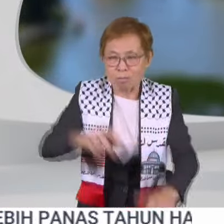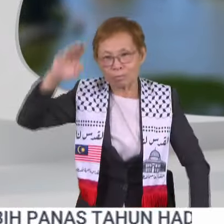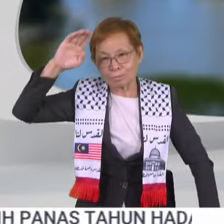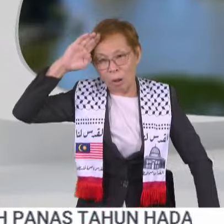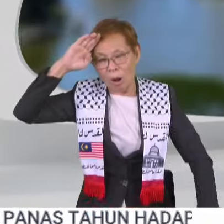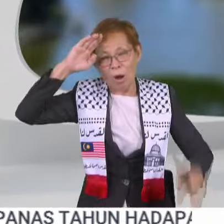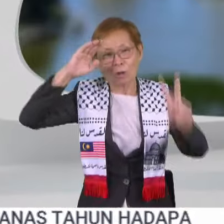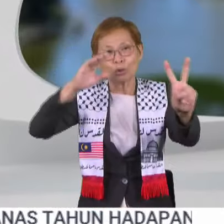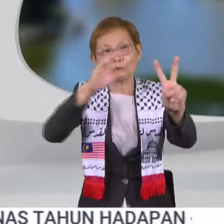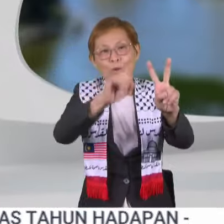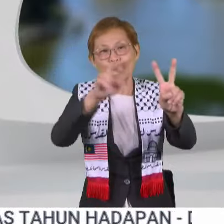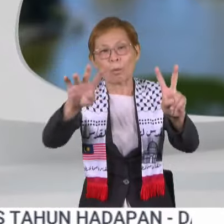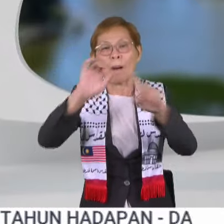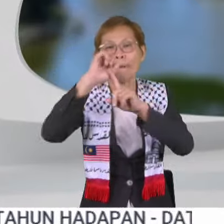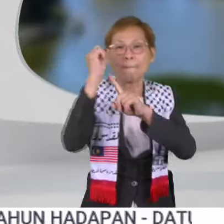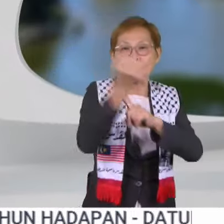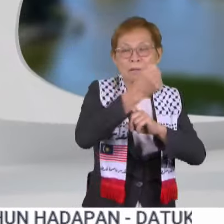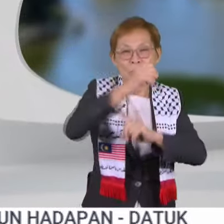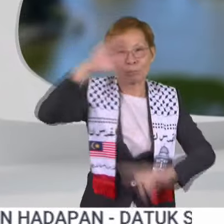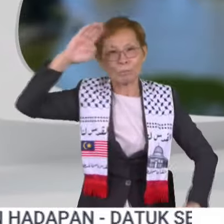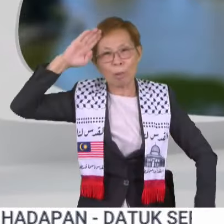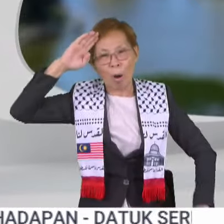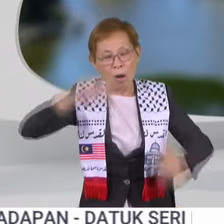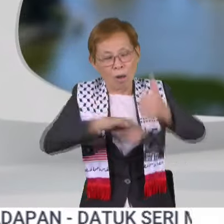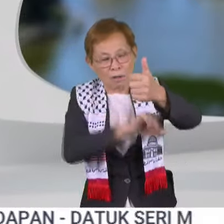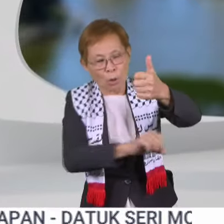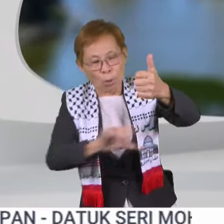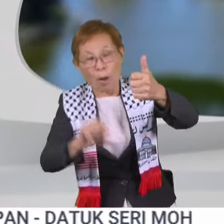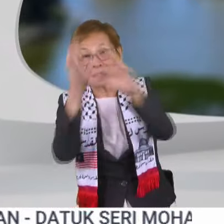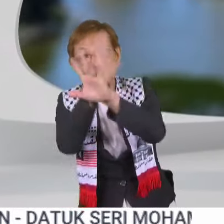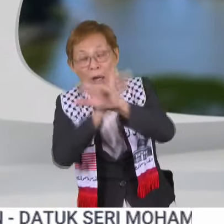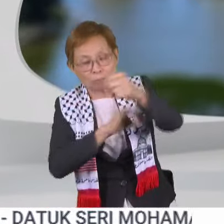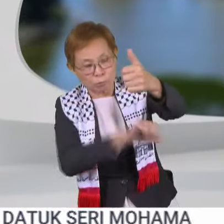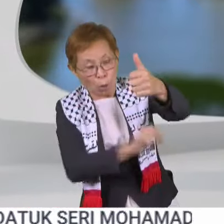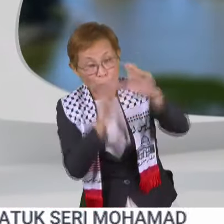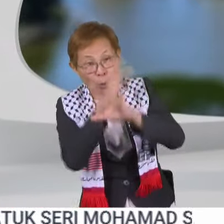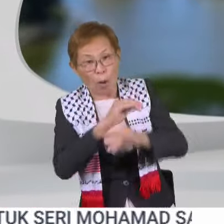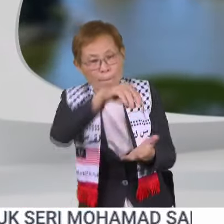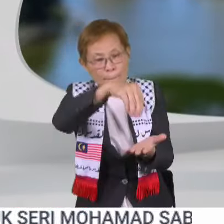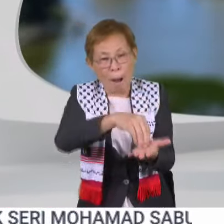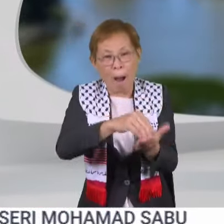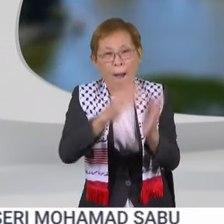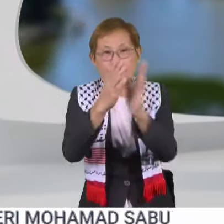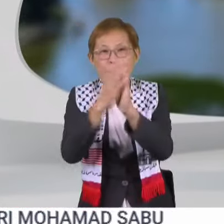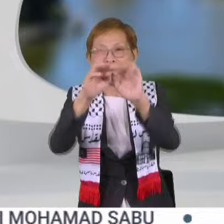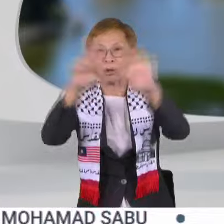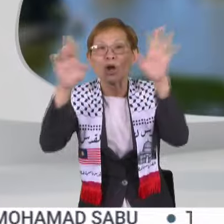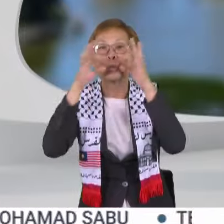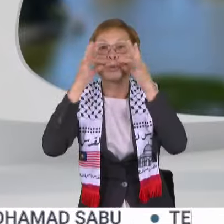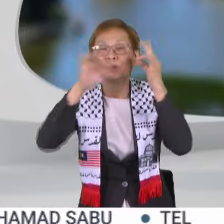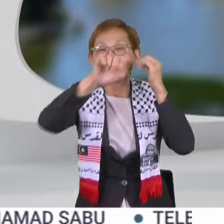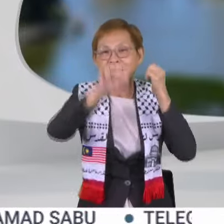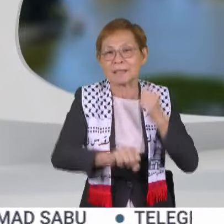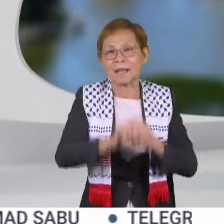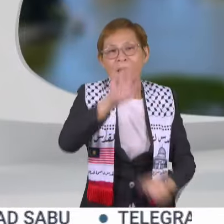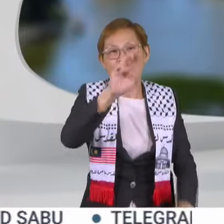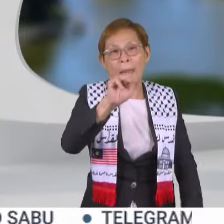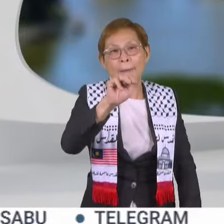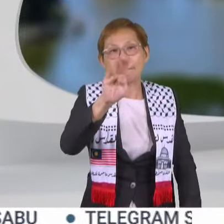2024 anjuran persatuan Pandu Puteri Malaysia cawangan Sarawak bertempat di perekarangan Majlis Bandar Raya Kuching Selatan